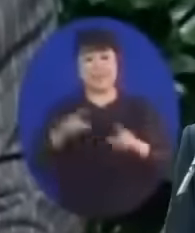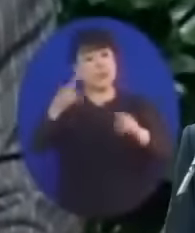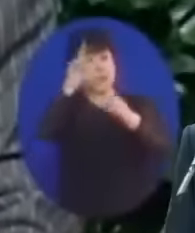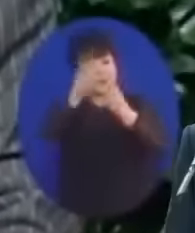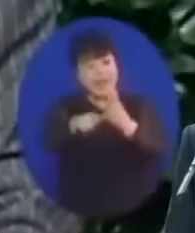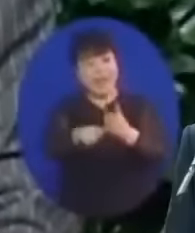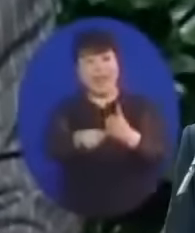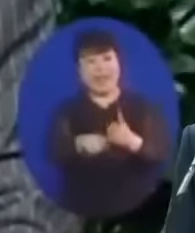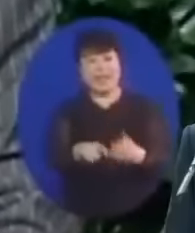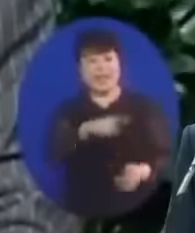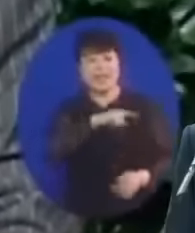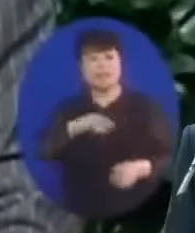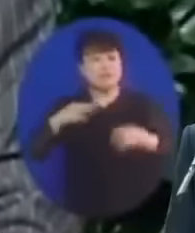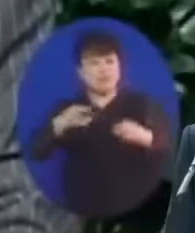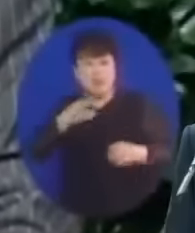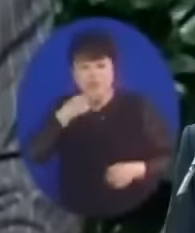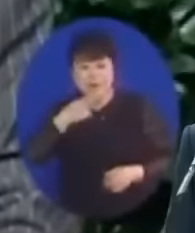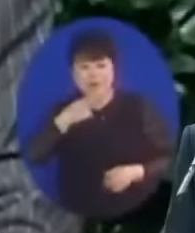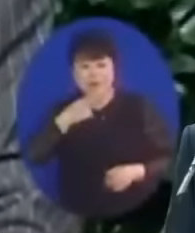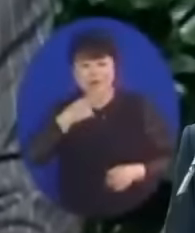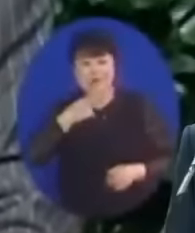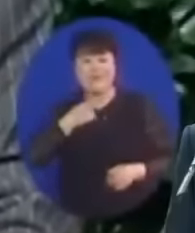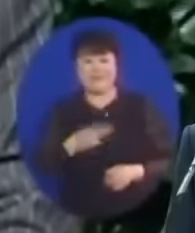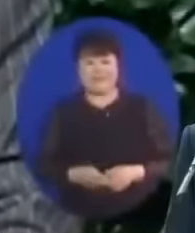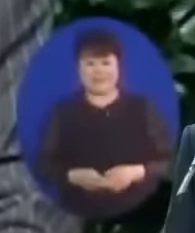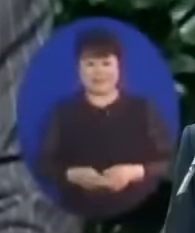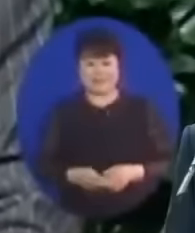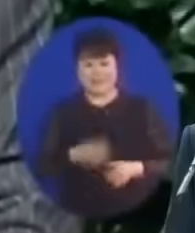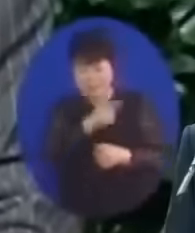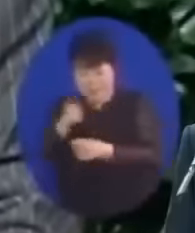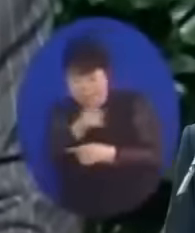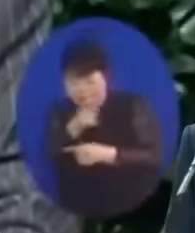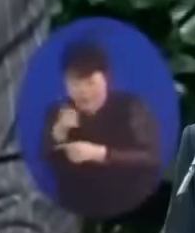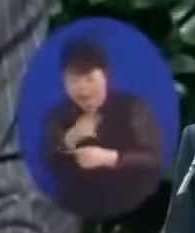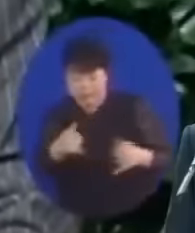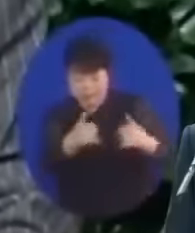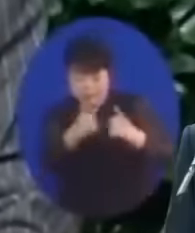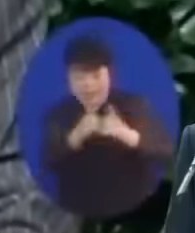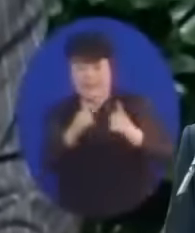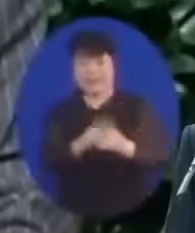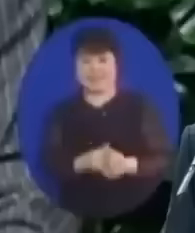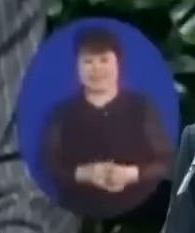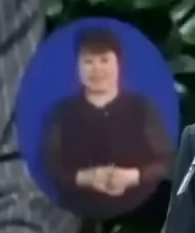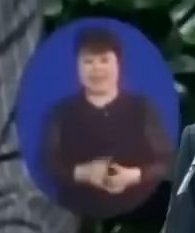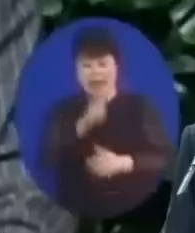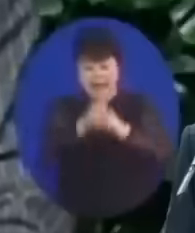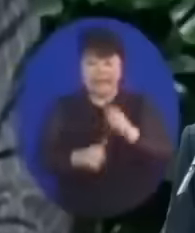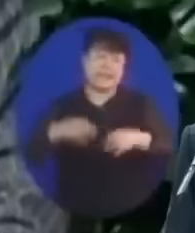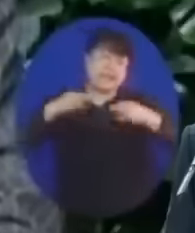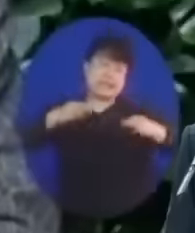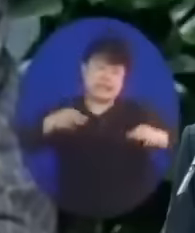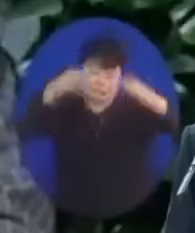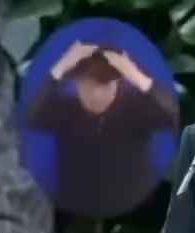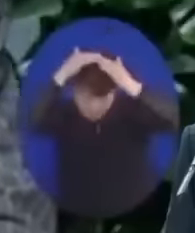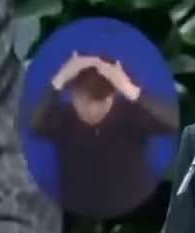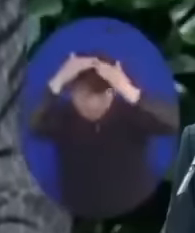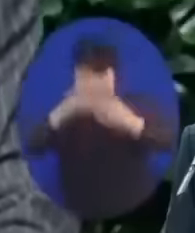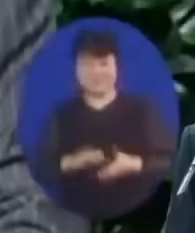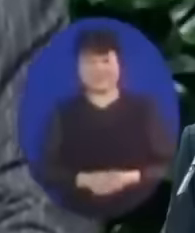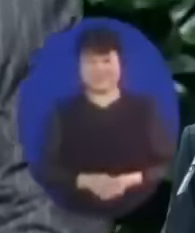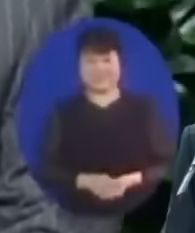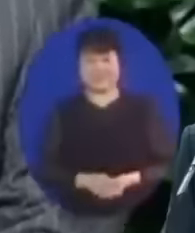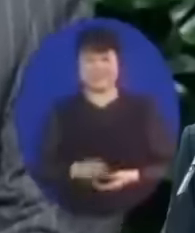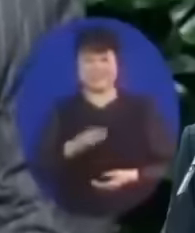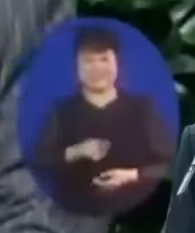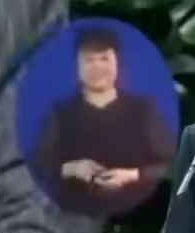평소에는 이름도 안 부르던 하나님을 참호 속에서 총탄이 빗발라서 날아오면 하나님을 찾게 되는 것입니다. 마더